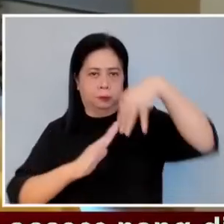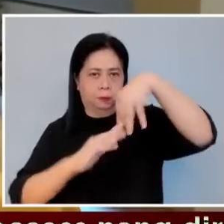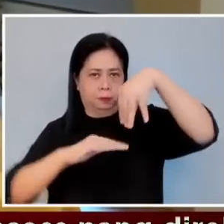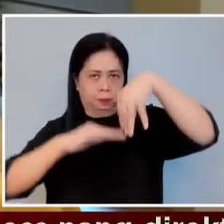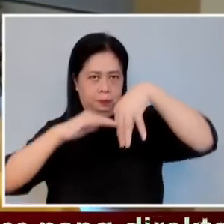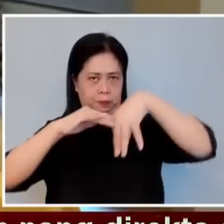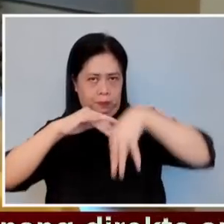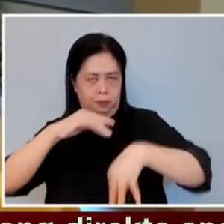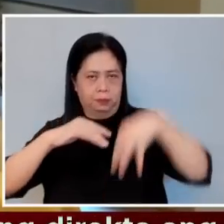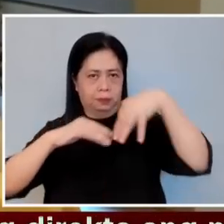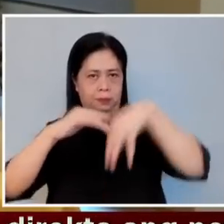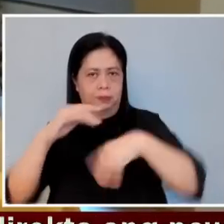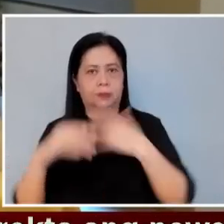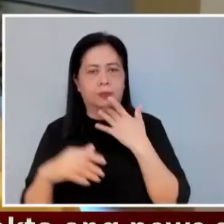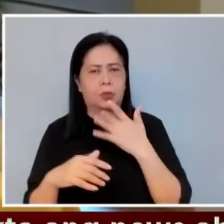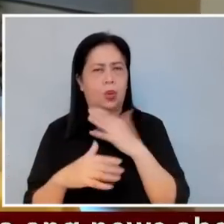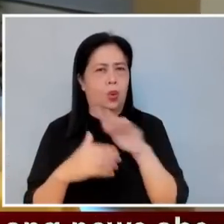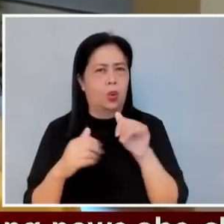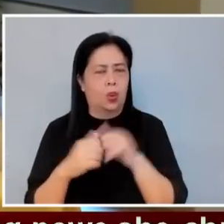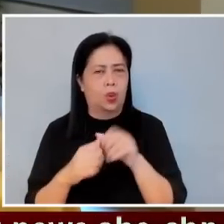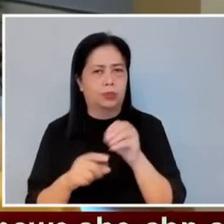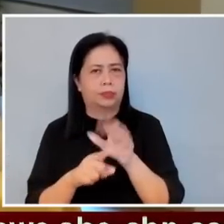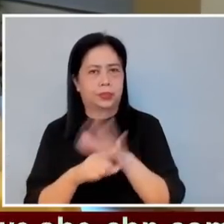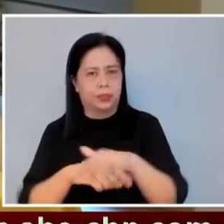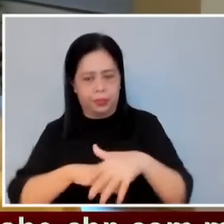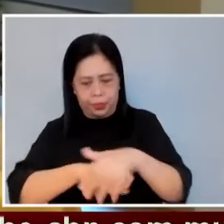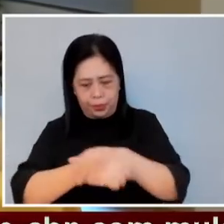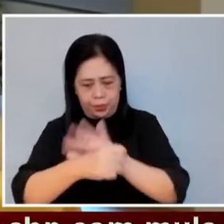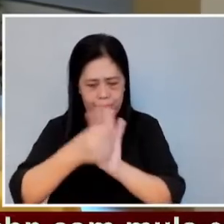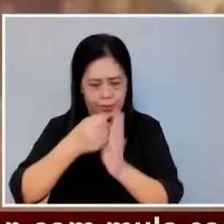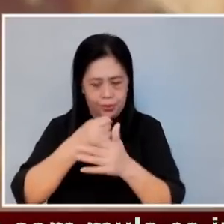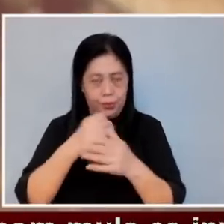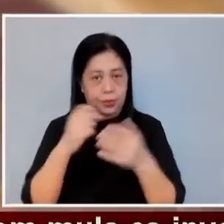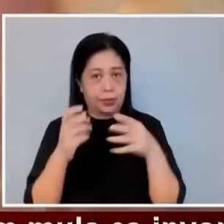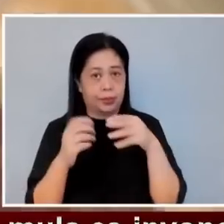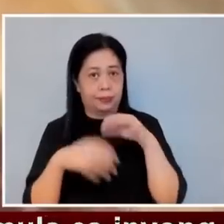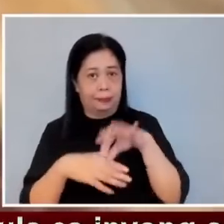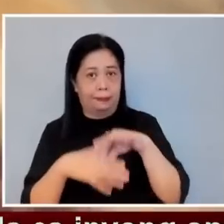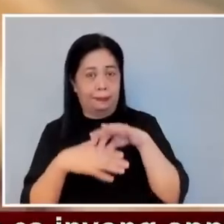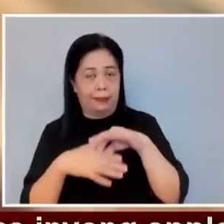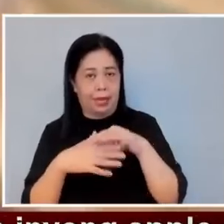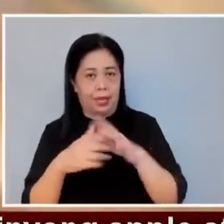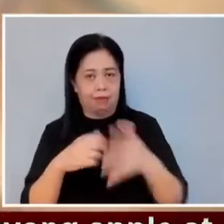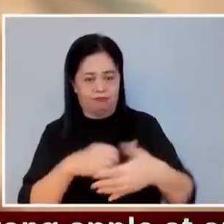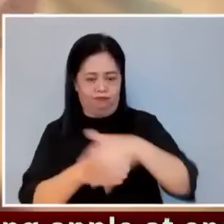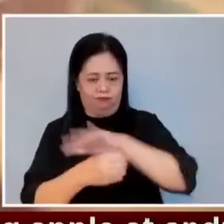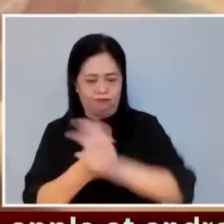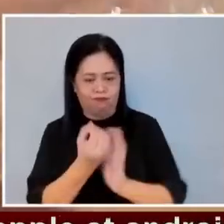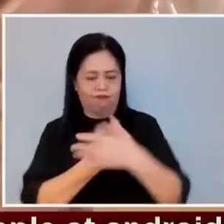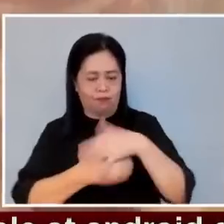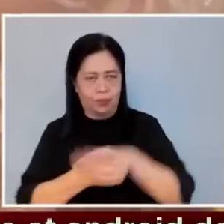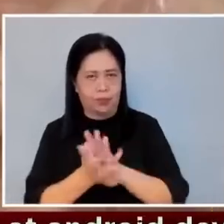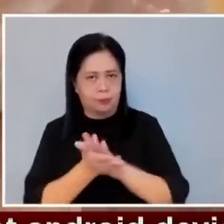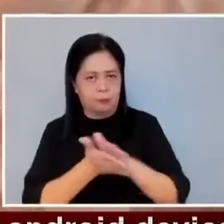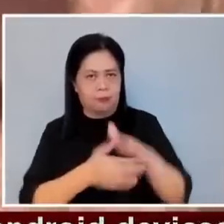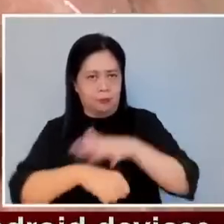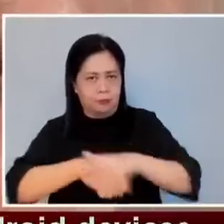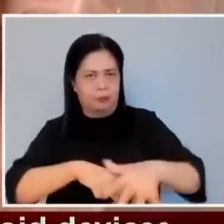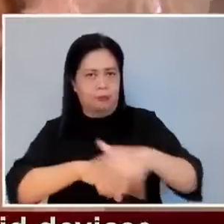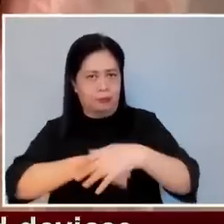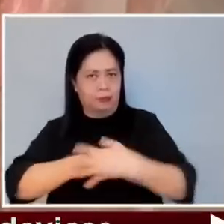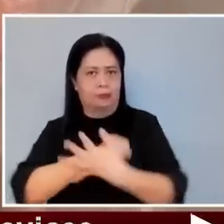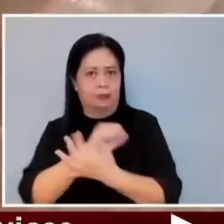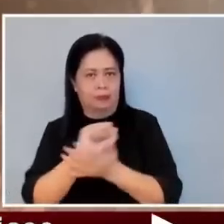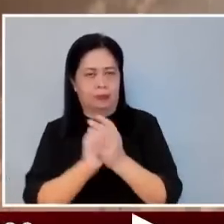make sure na lahat ng exposed surface ng karne is well covered with the rub. And gaya rin ng sabi ko